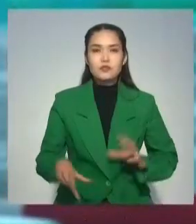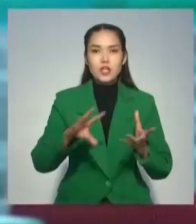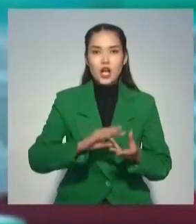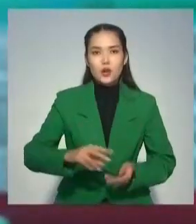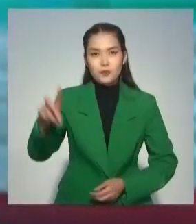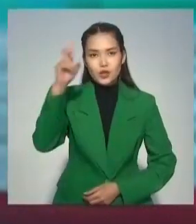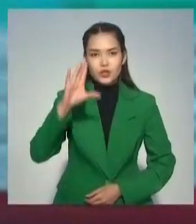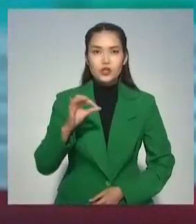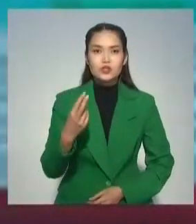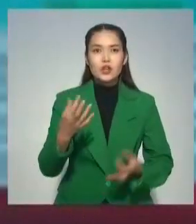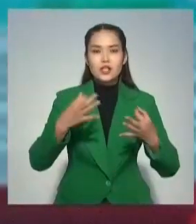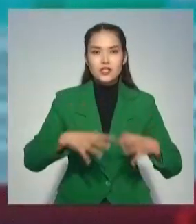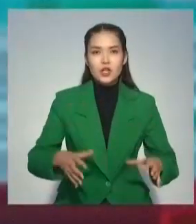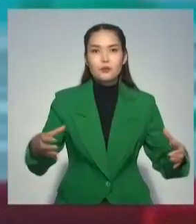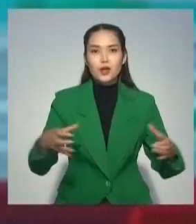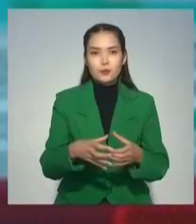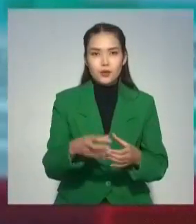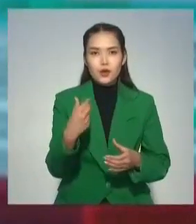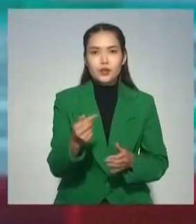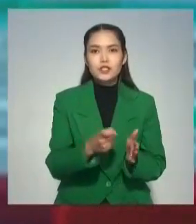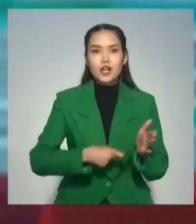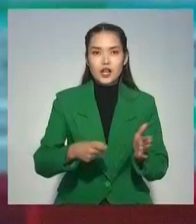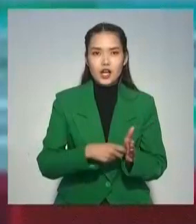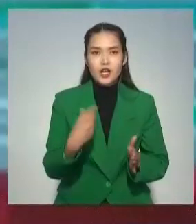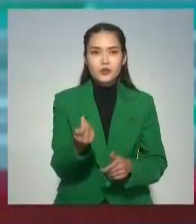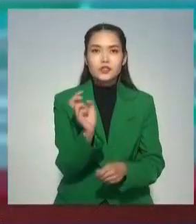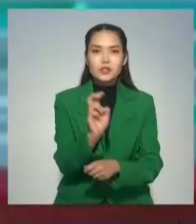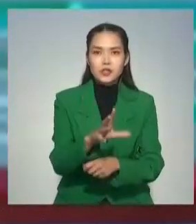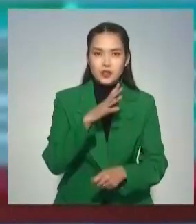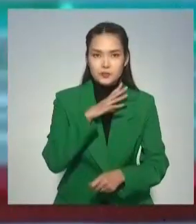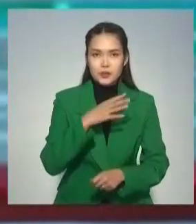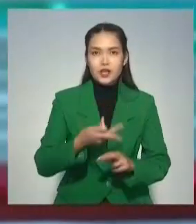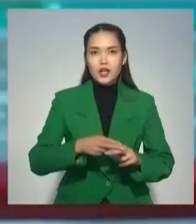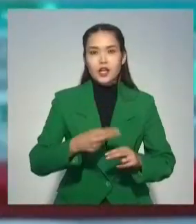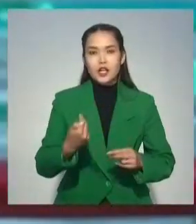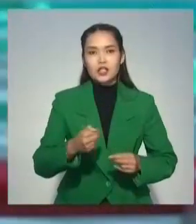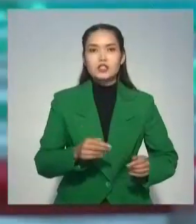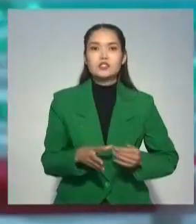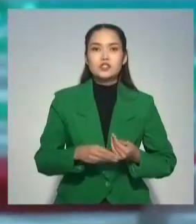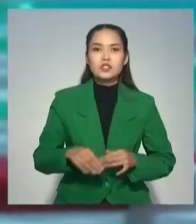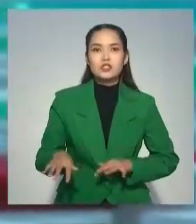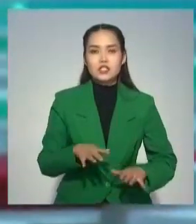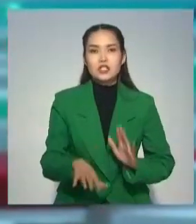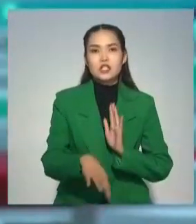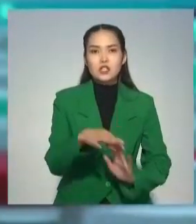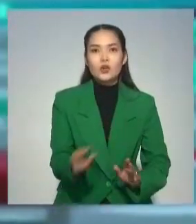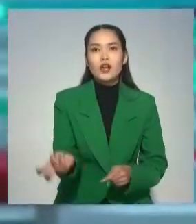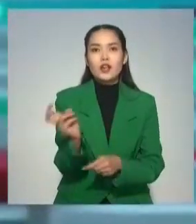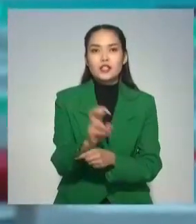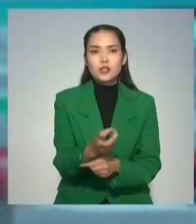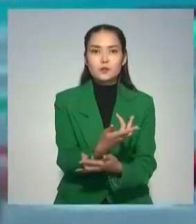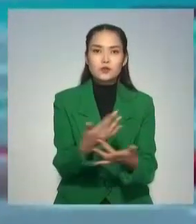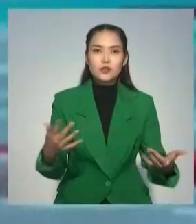Жалпы ұлттық социал-демократиялық партиясының мүшелері Қарағанды өңіріне барды. Саяси ұйым өкілдері жергілікті сайлаушылармен кездесіп,